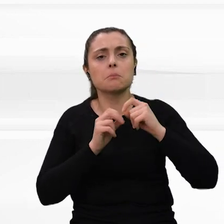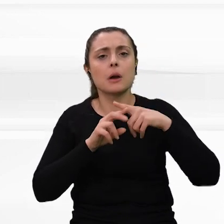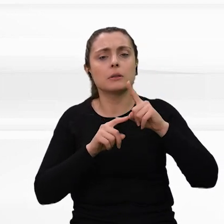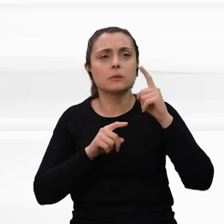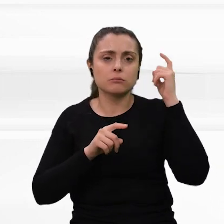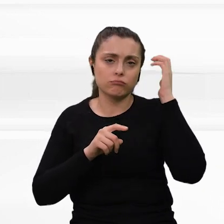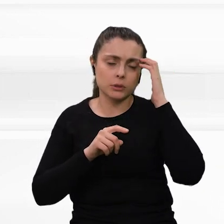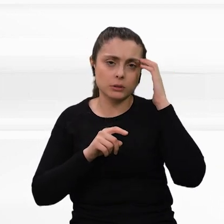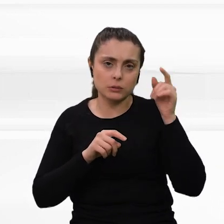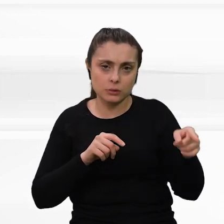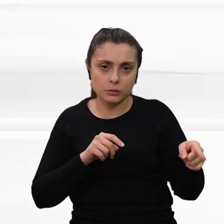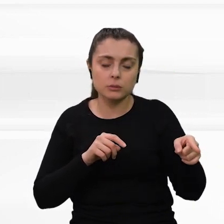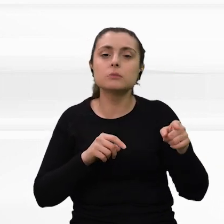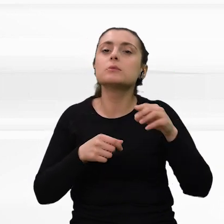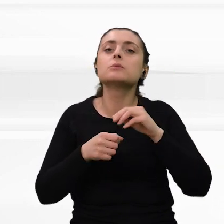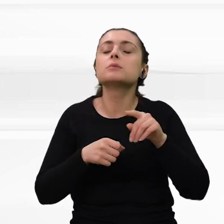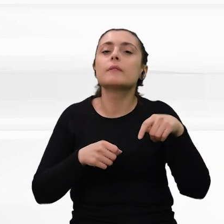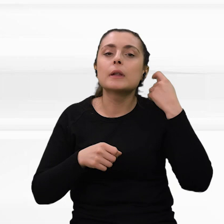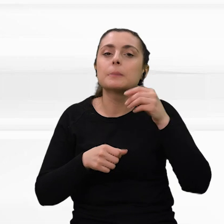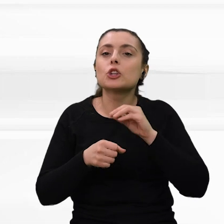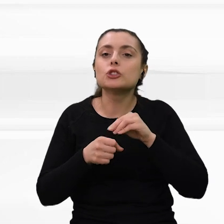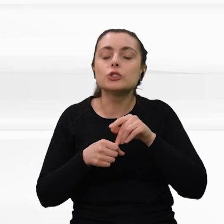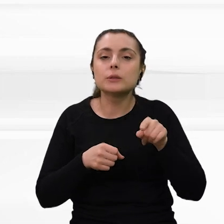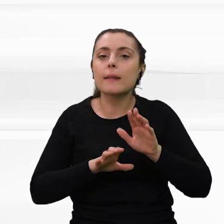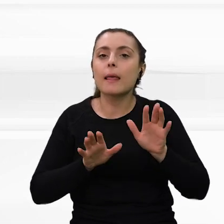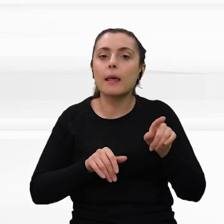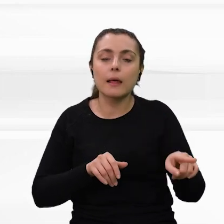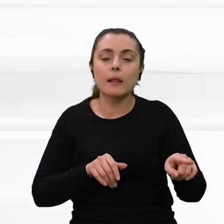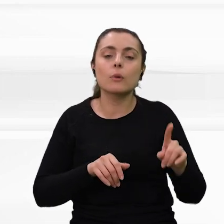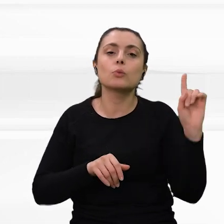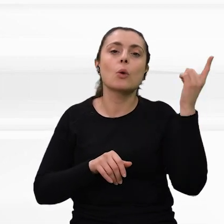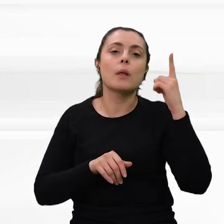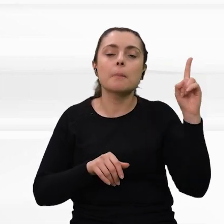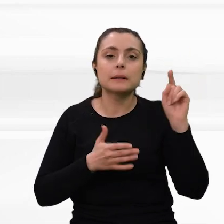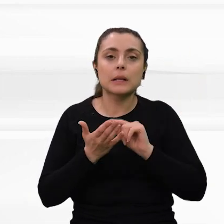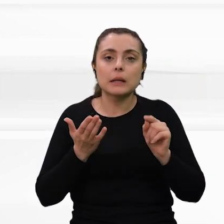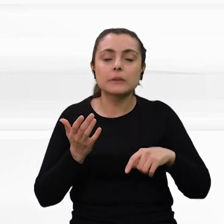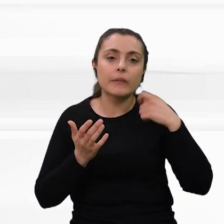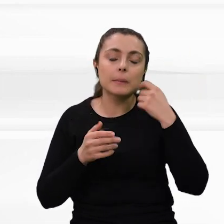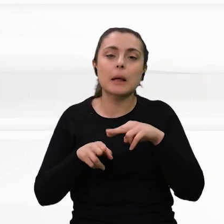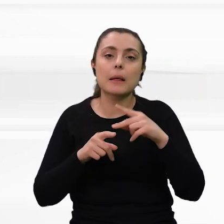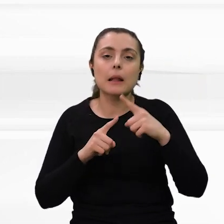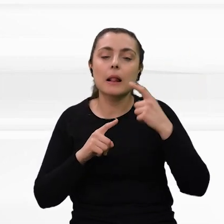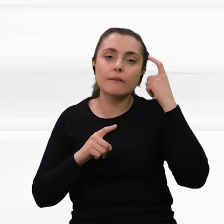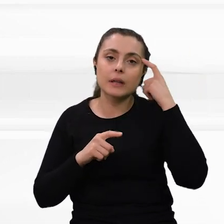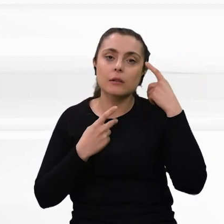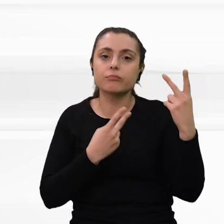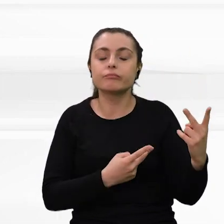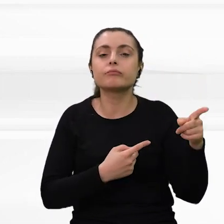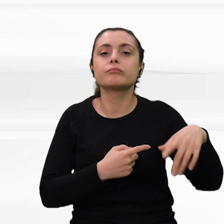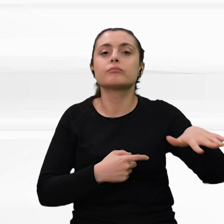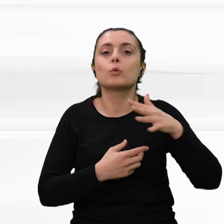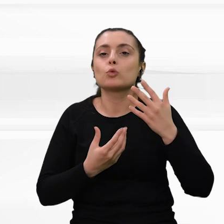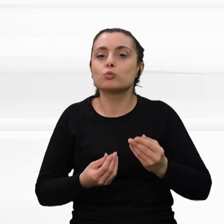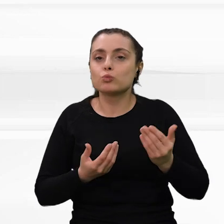olgusunu temelinde ele almıştır Bakın arkadaşlar film içeriği değil de yönetmen Senarist filmi Kemal Tahir'in görüşlerine